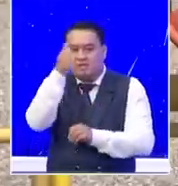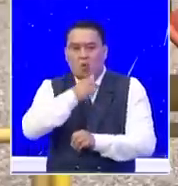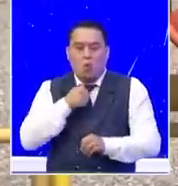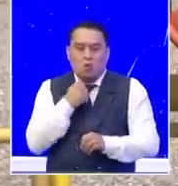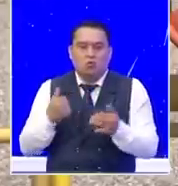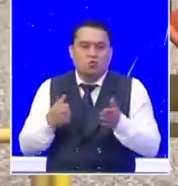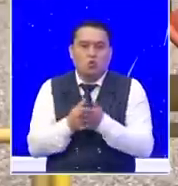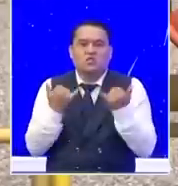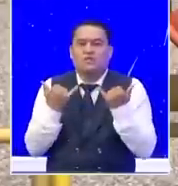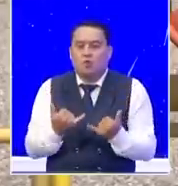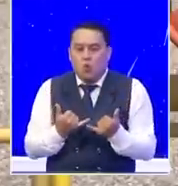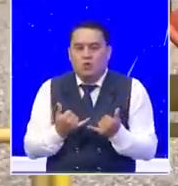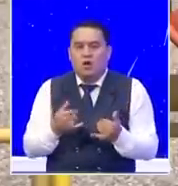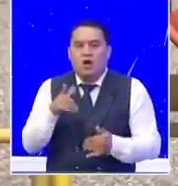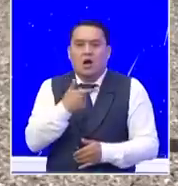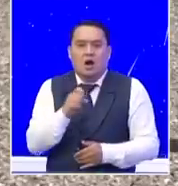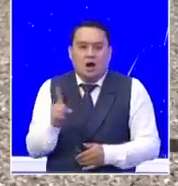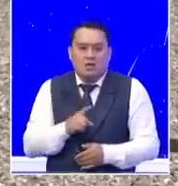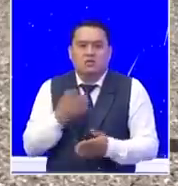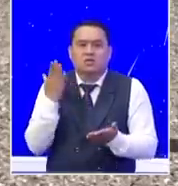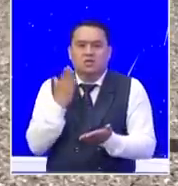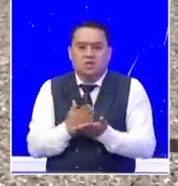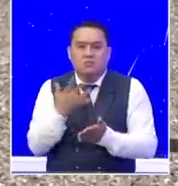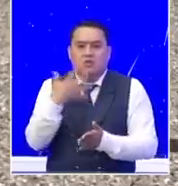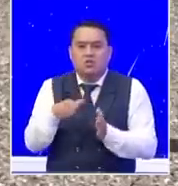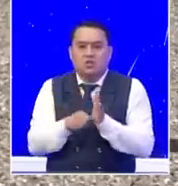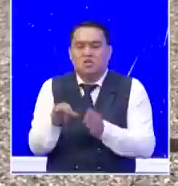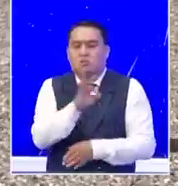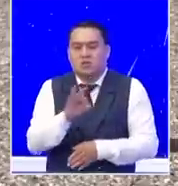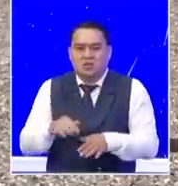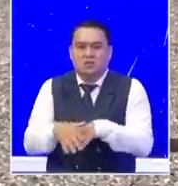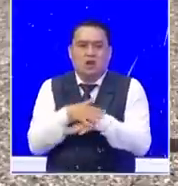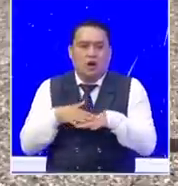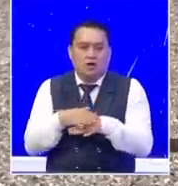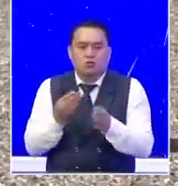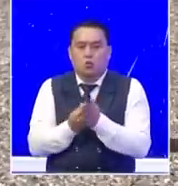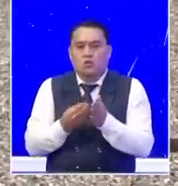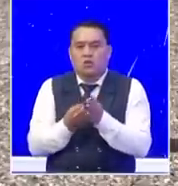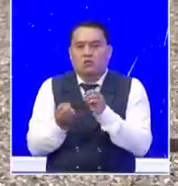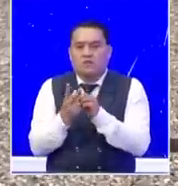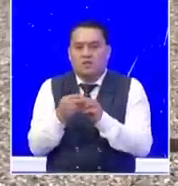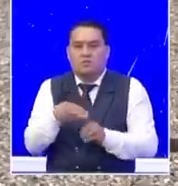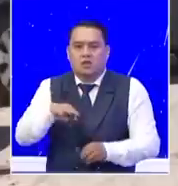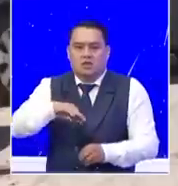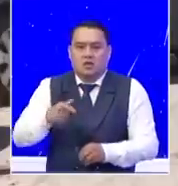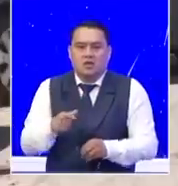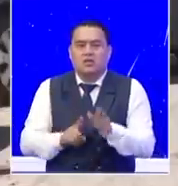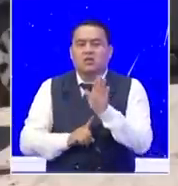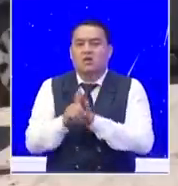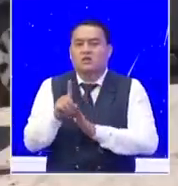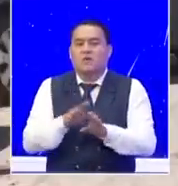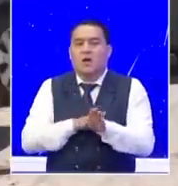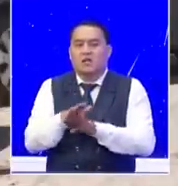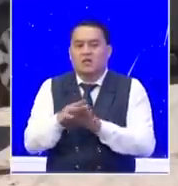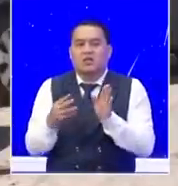и до сегодняшнего дня доступ к природному газу уже имеют 56% населения. На сумму 12 миллиардов тенге стартовала